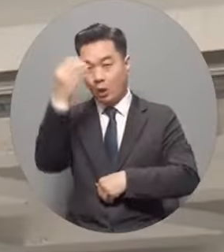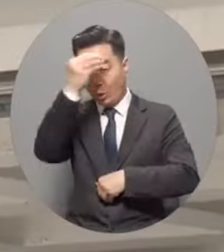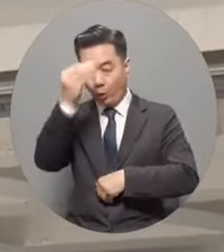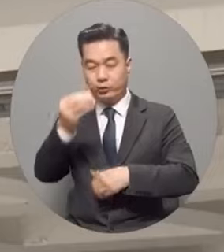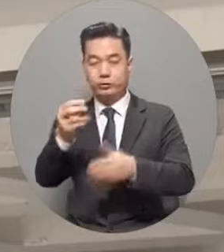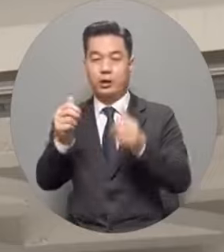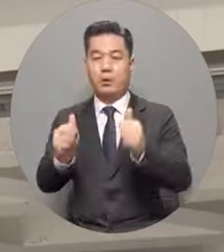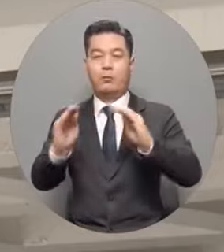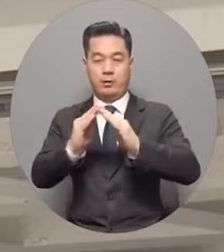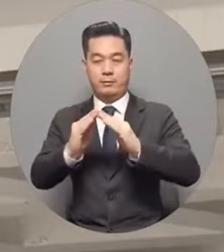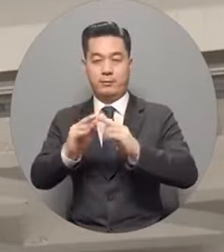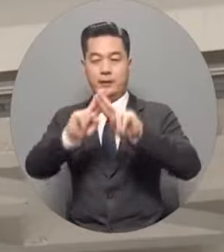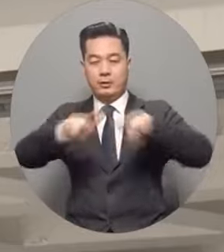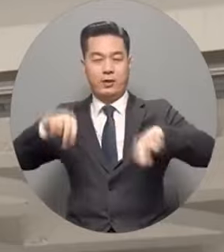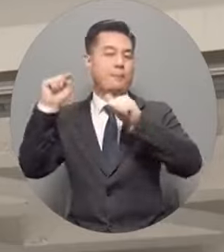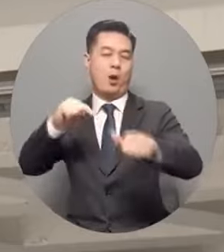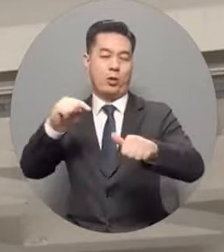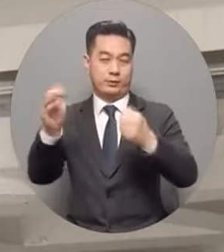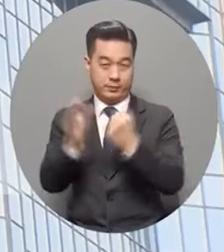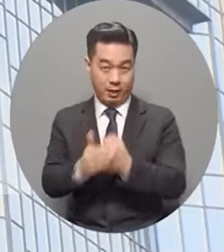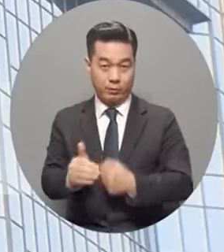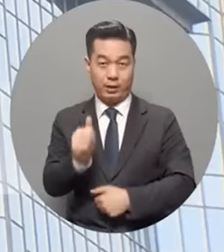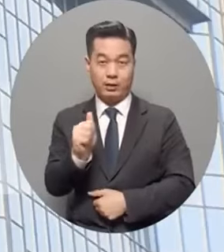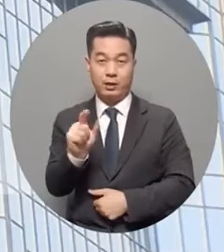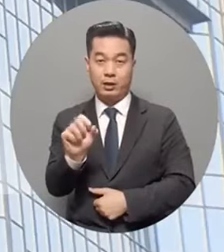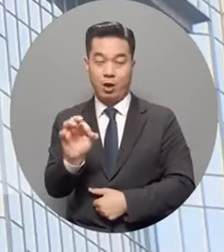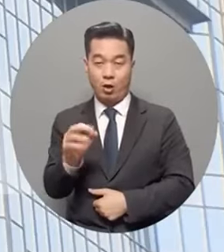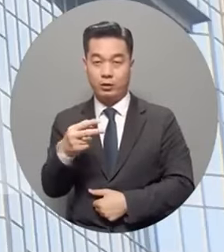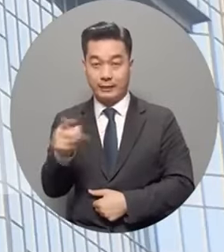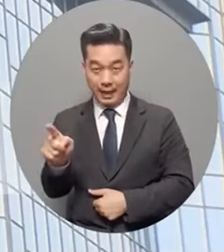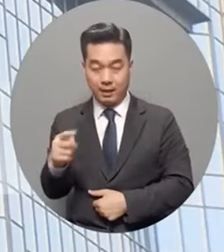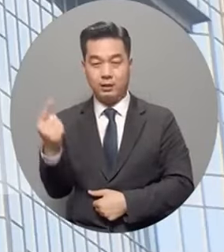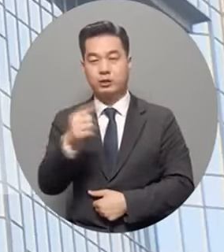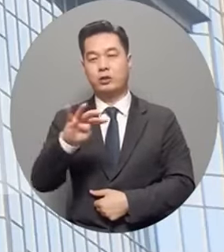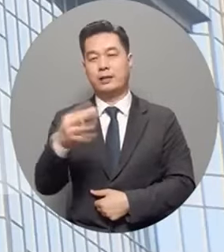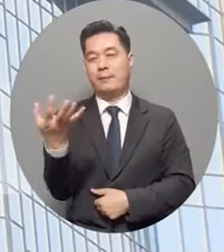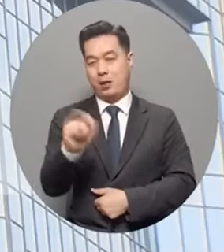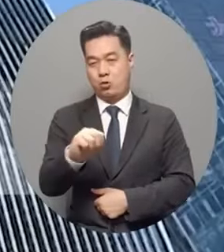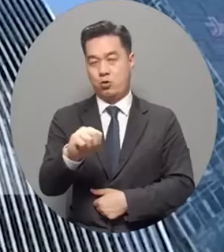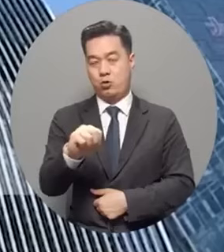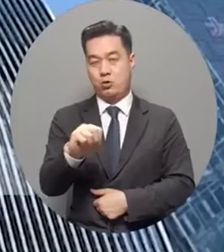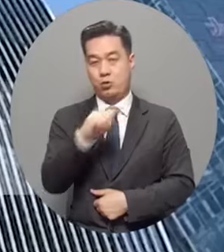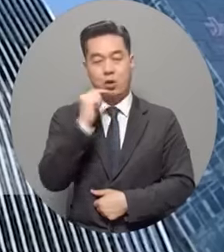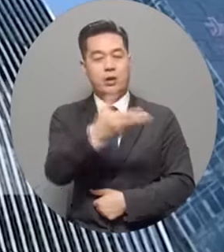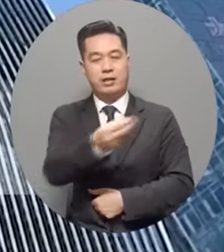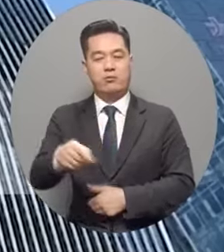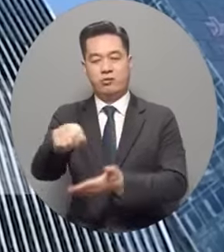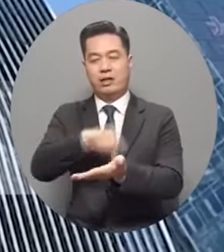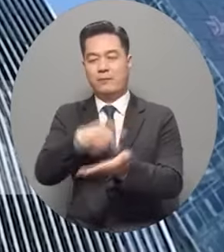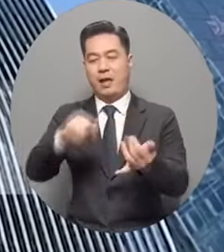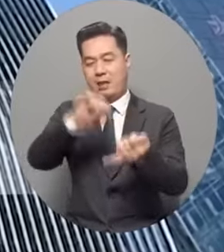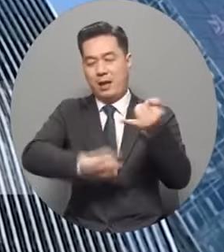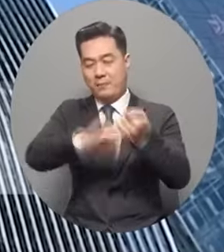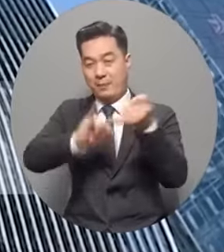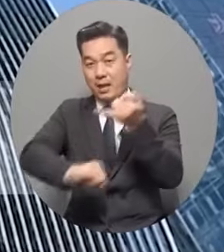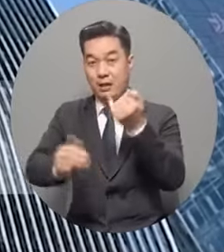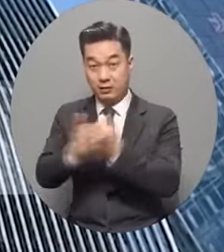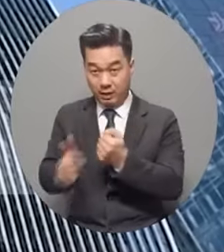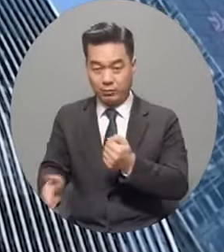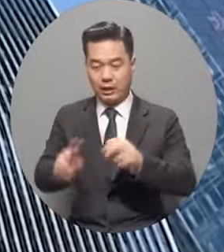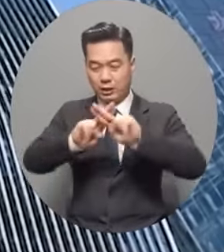따른 조치입니다. 헝다가 우리 돈 1,400여억 원의 채무를 갚지 않는다며 한 투자사가 제기한 청산